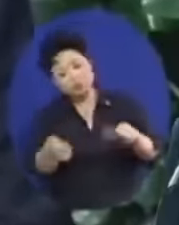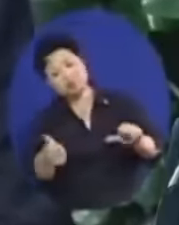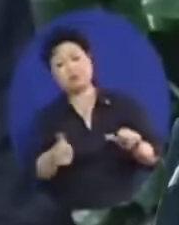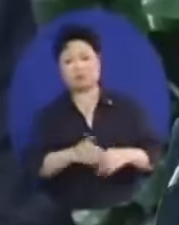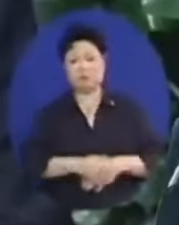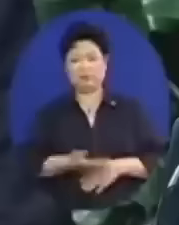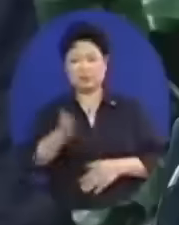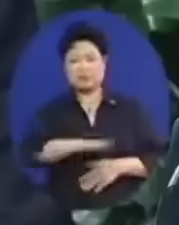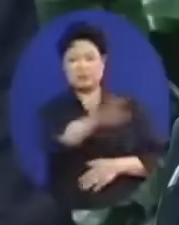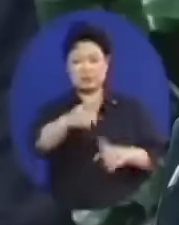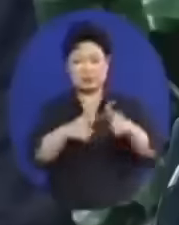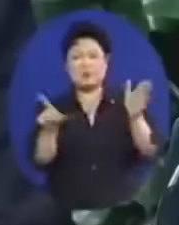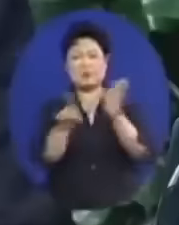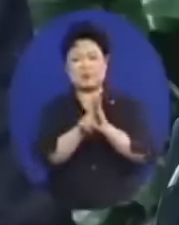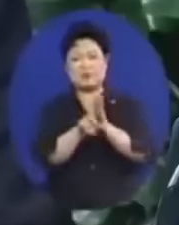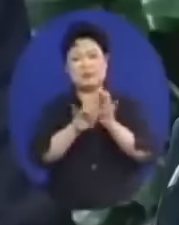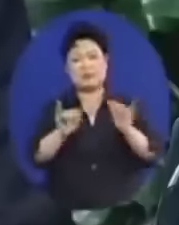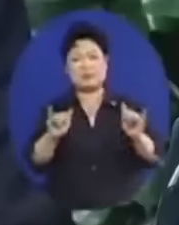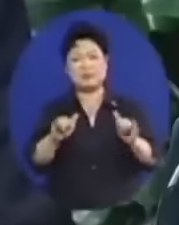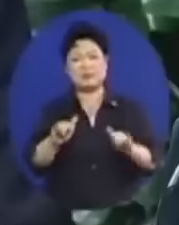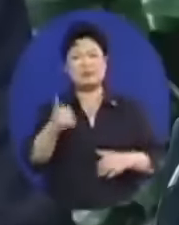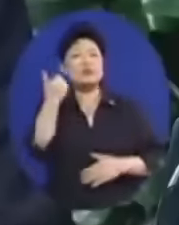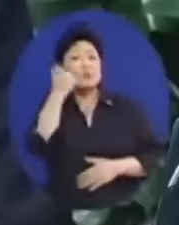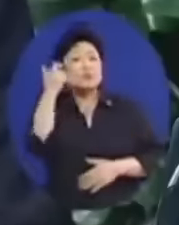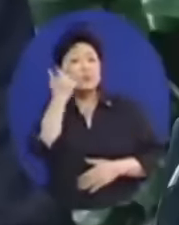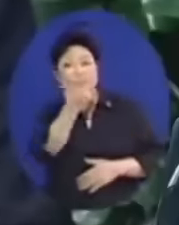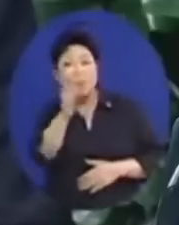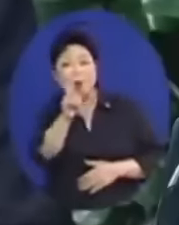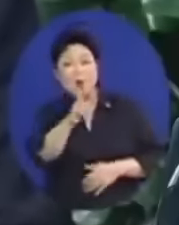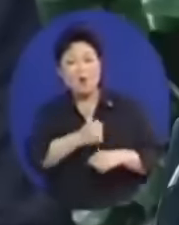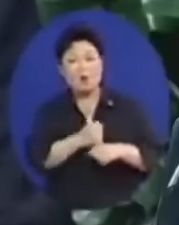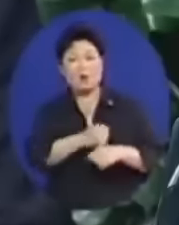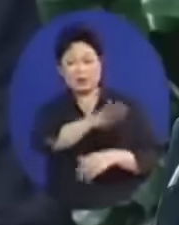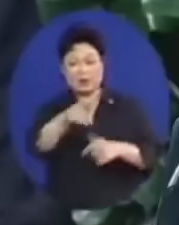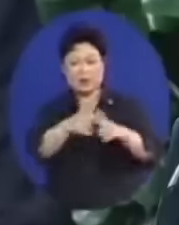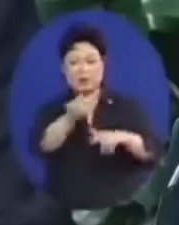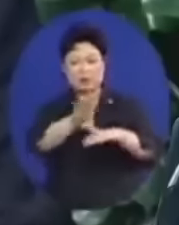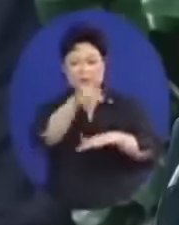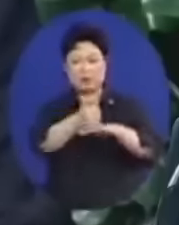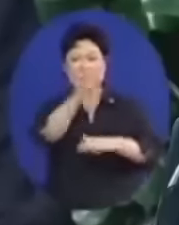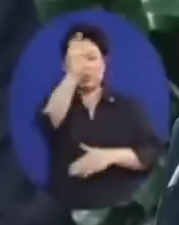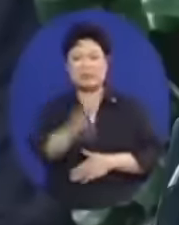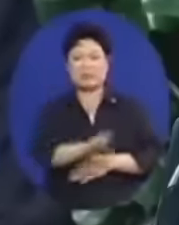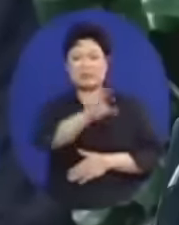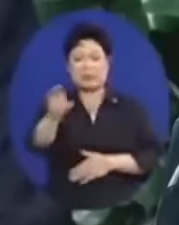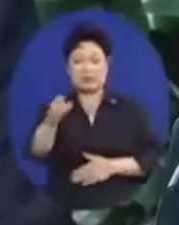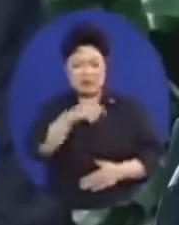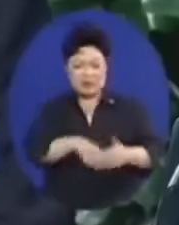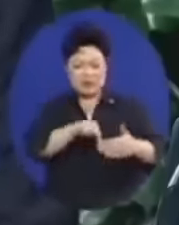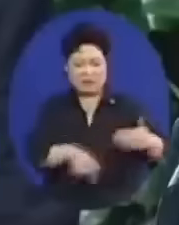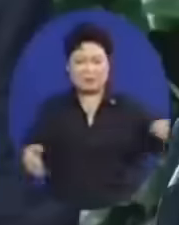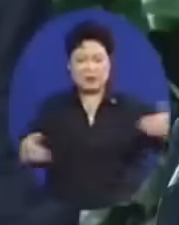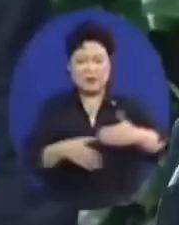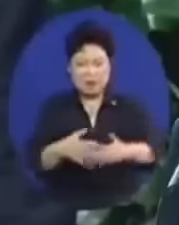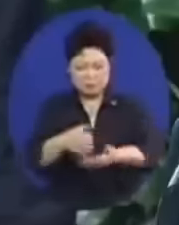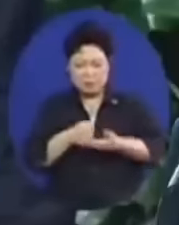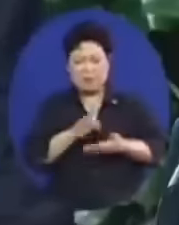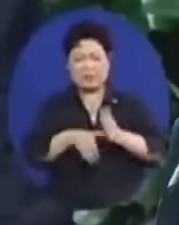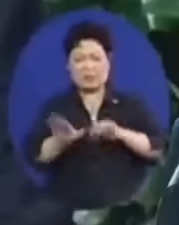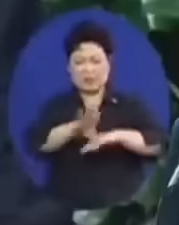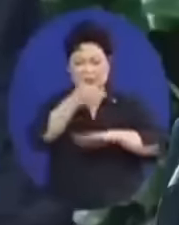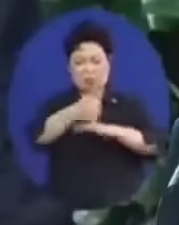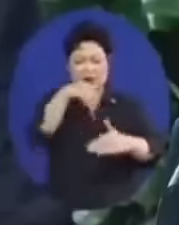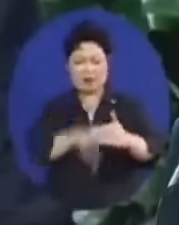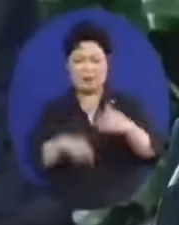그러나 우리 예수 믿는 사람의 정체성은 무엇입니까? 우리는 예수 그리스도의 십자가를 가슴에 품을 때 그리스도 안에서